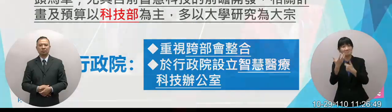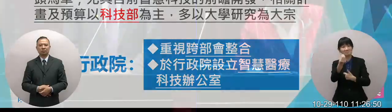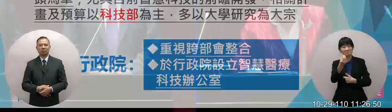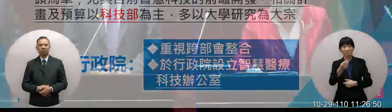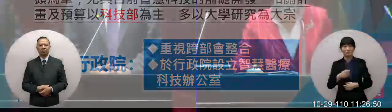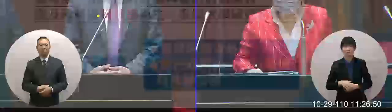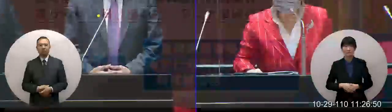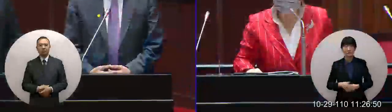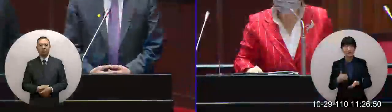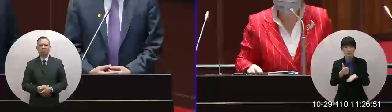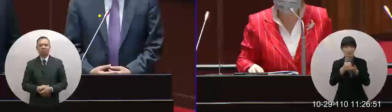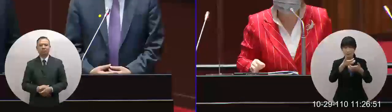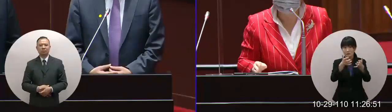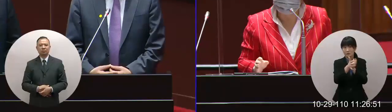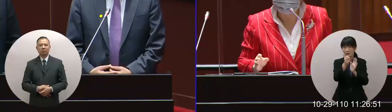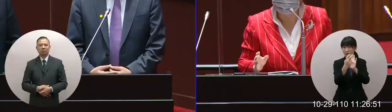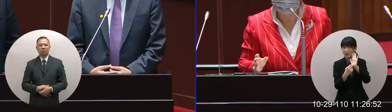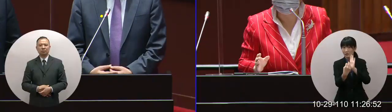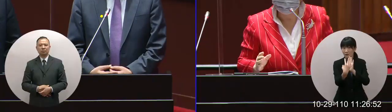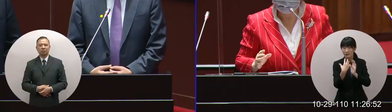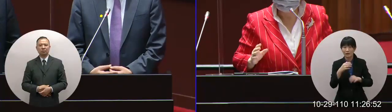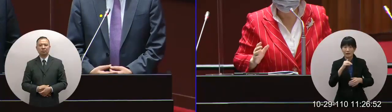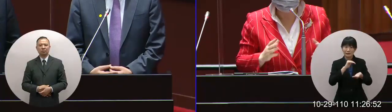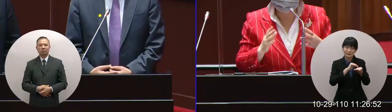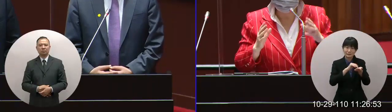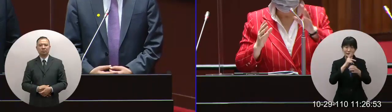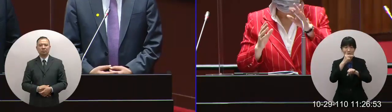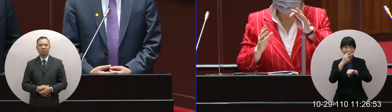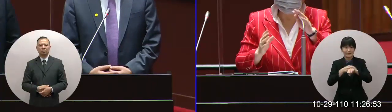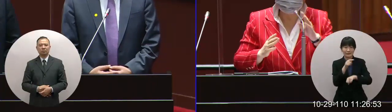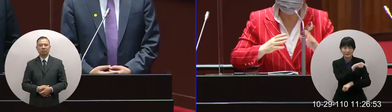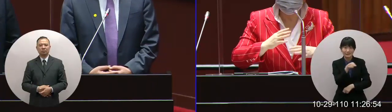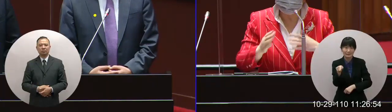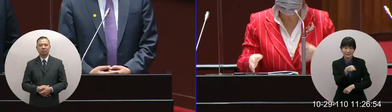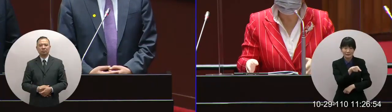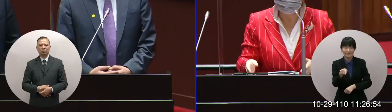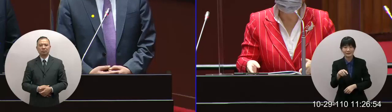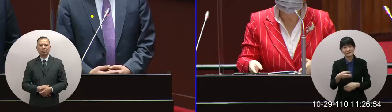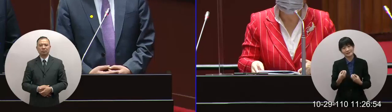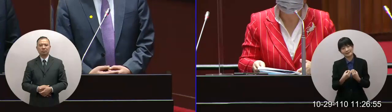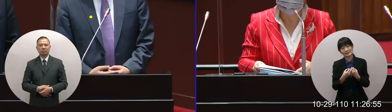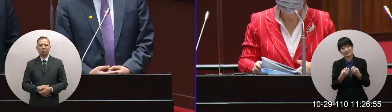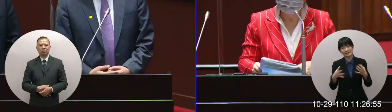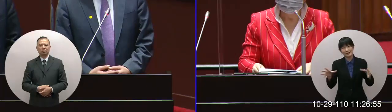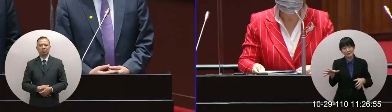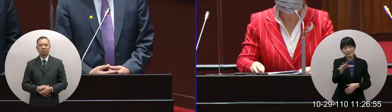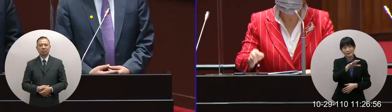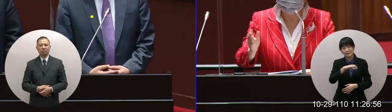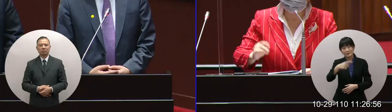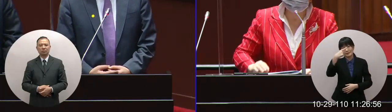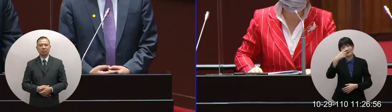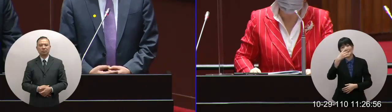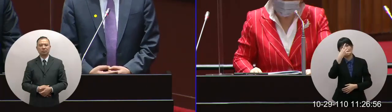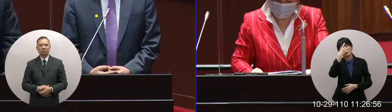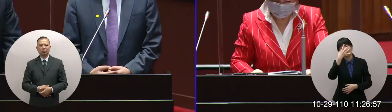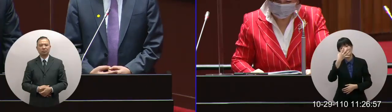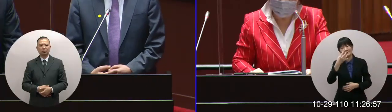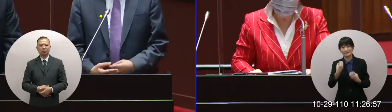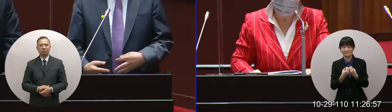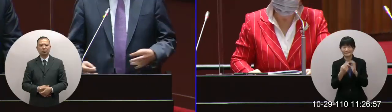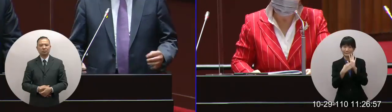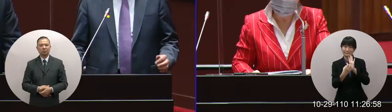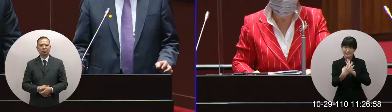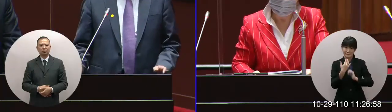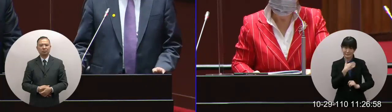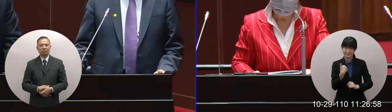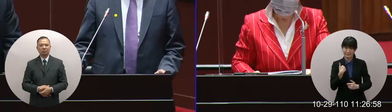我先请部长，您说明一下，我刚刚讲医疗科技，他们呢之间呢就没有办法整合，是不是先说明一下我